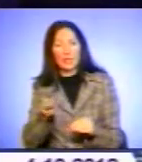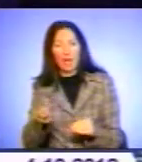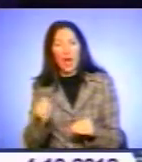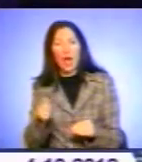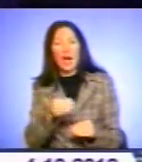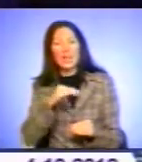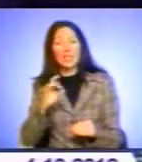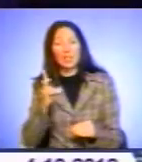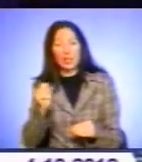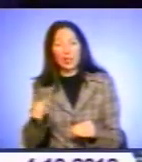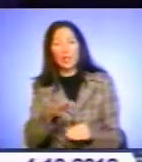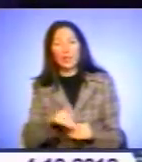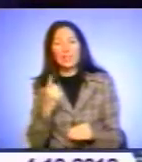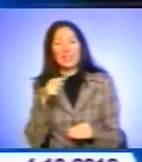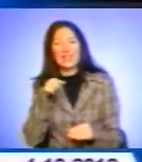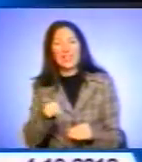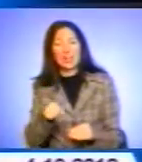1000 гектарів.